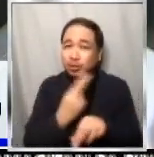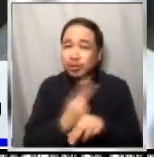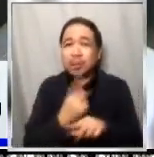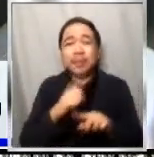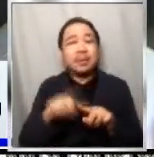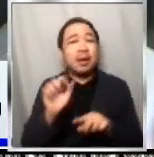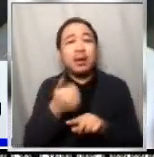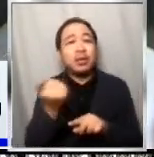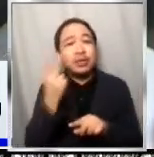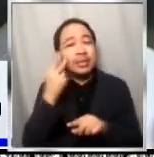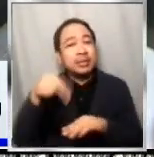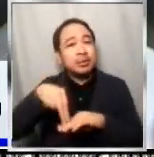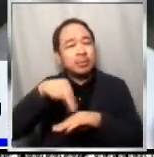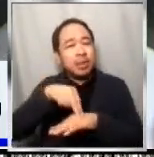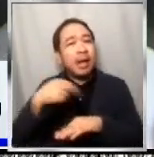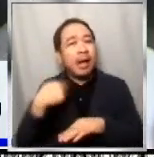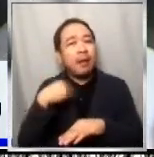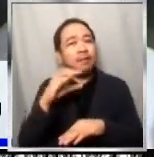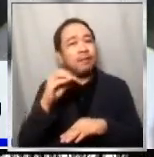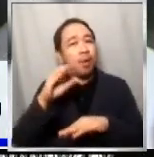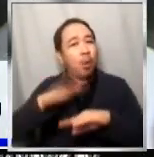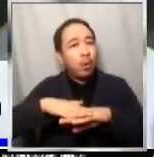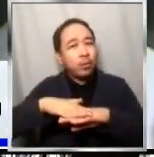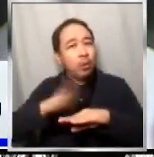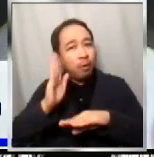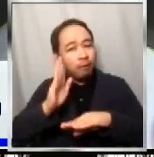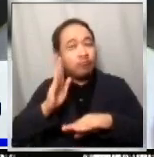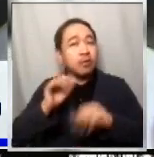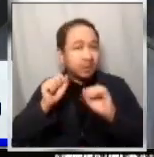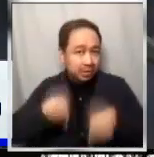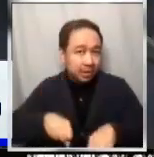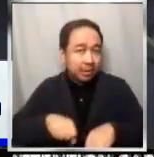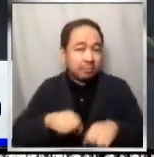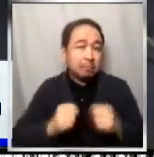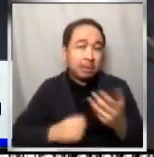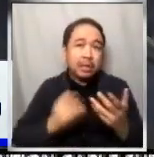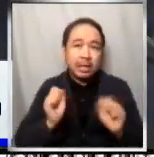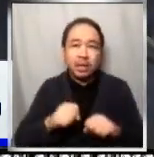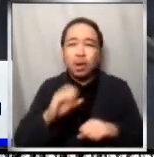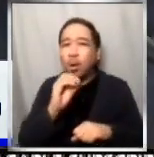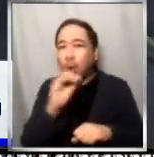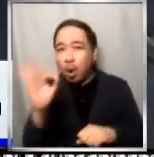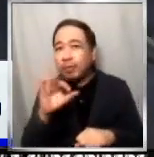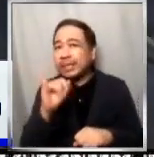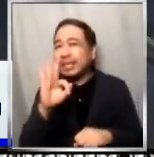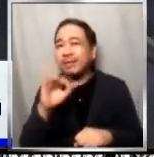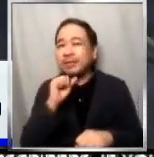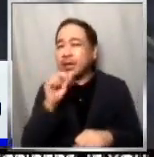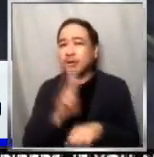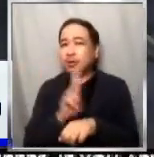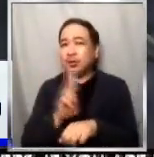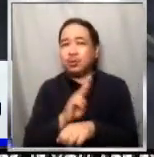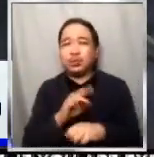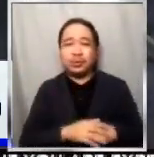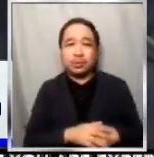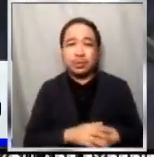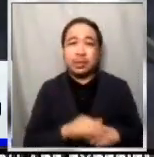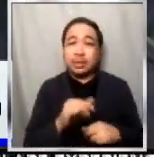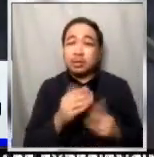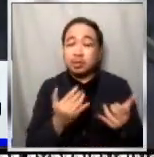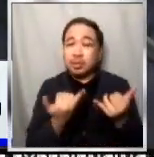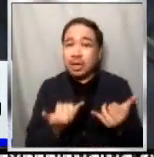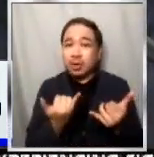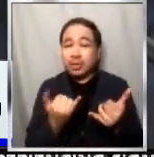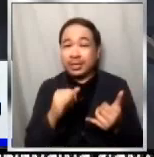may on and off switch. Dagdag sigurado din kapag hindi ginagamit. Kung hindi na natin gagamitin, tabi natin ngayon. Kung hindi natin